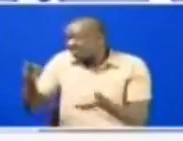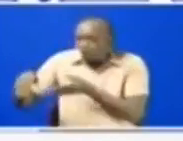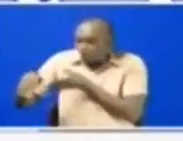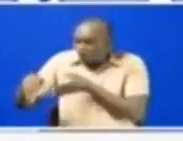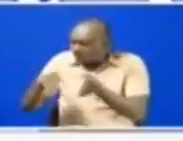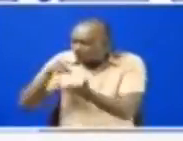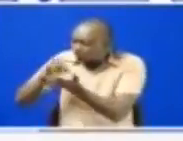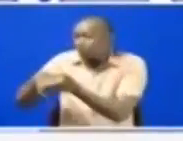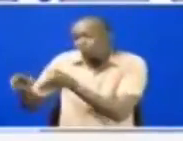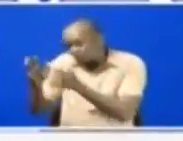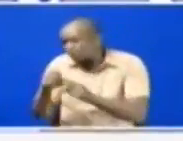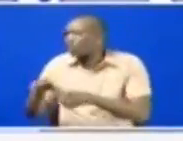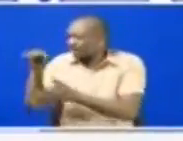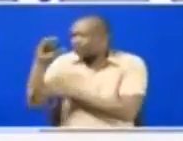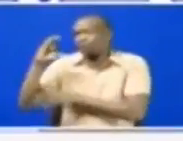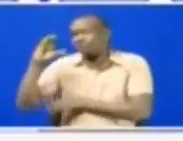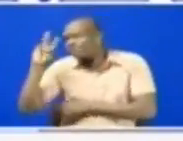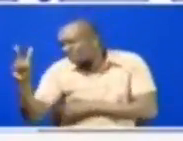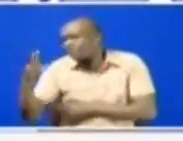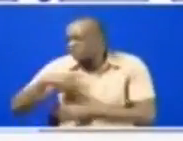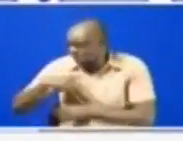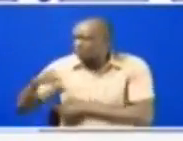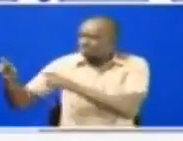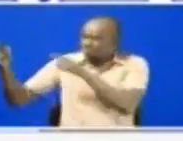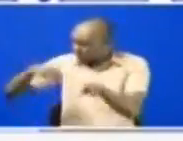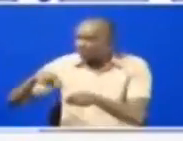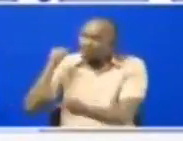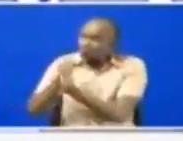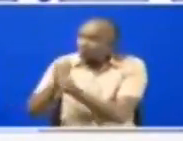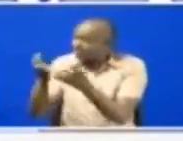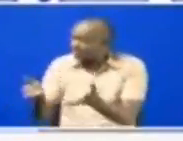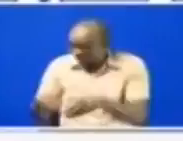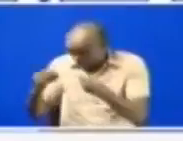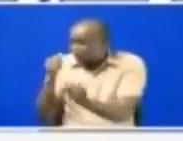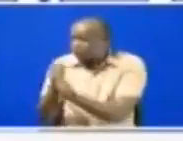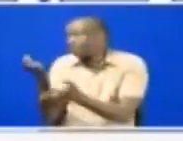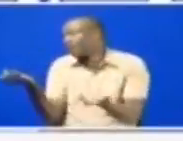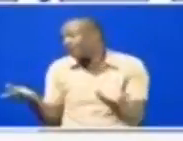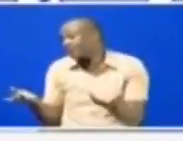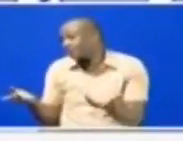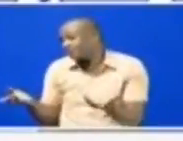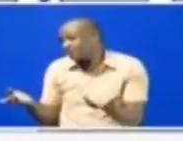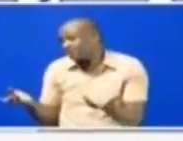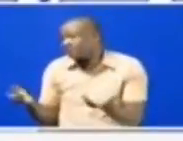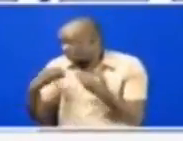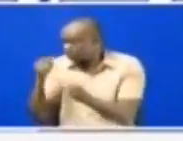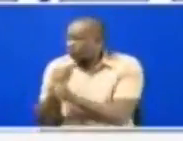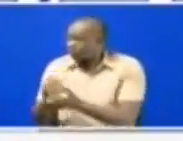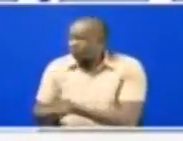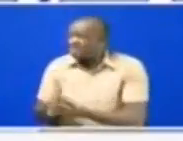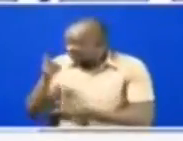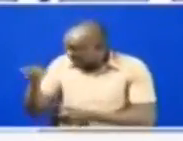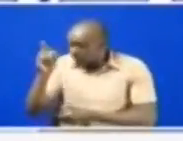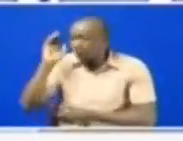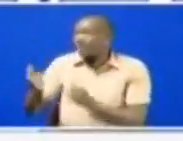basi asikuje kuomba mastakabati zao wachezaji? Alafu wao wachezaji wakuje wafanye nini? Wakuje wapatiwe kama ni first priority, wapatiwe makazi. Hivyo